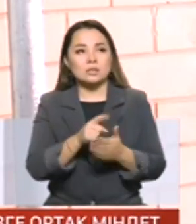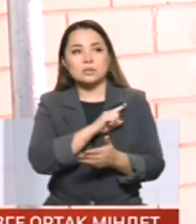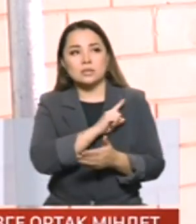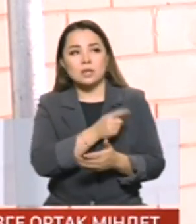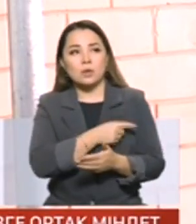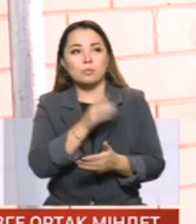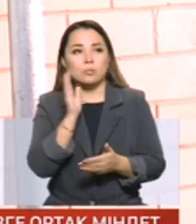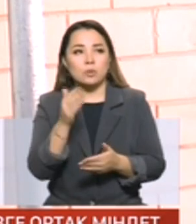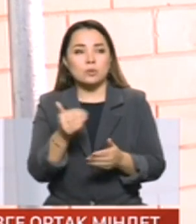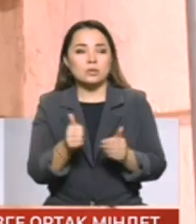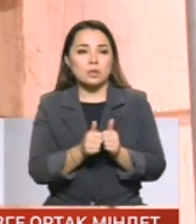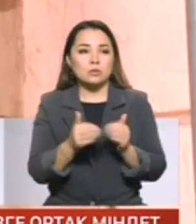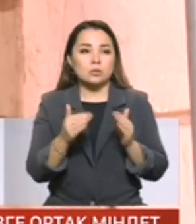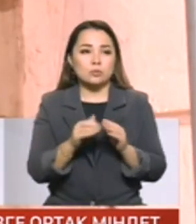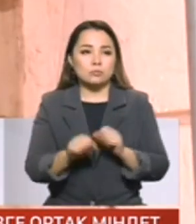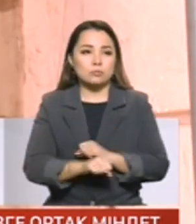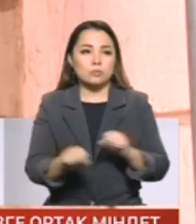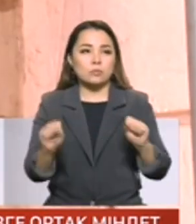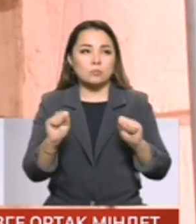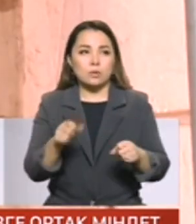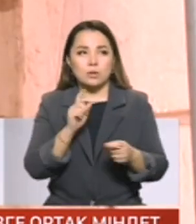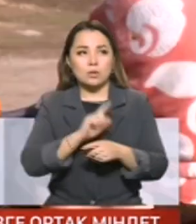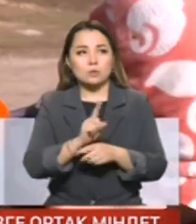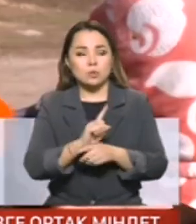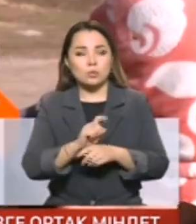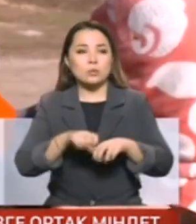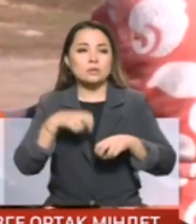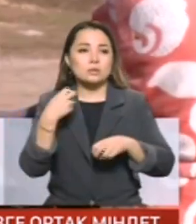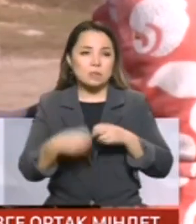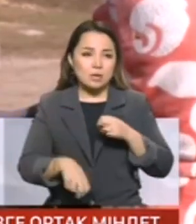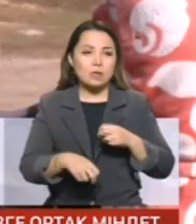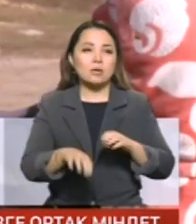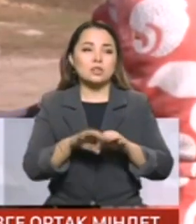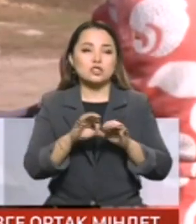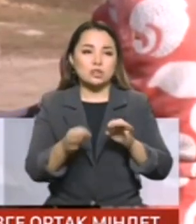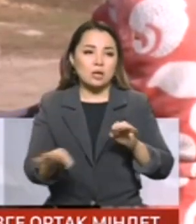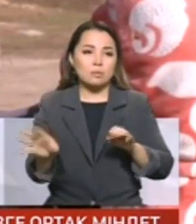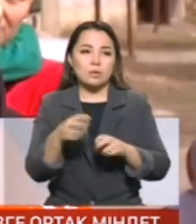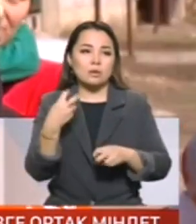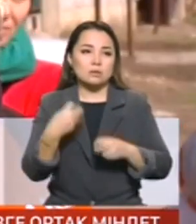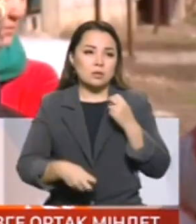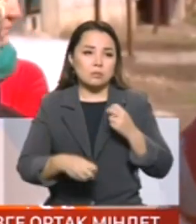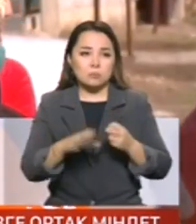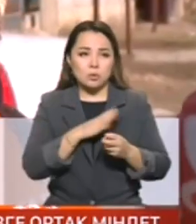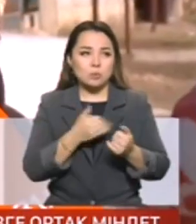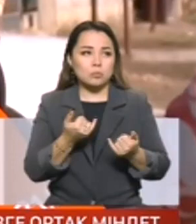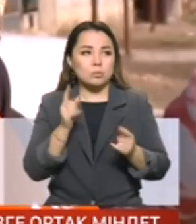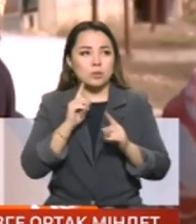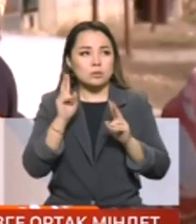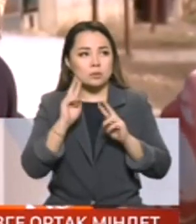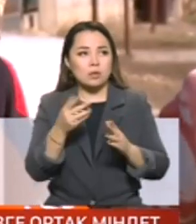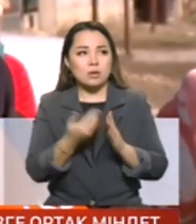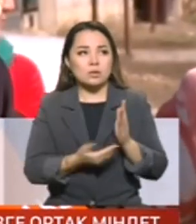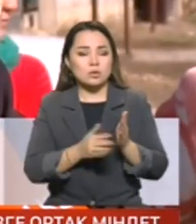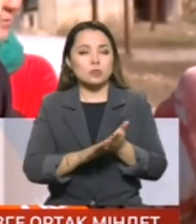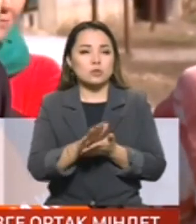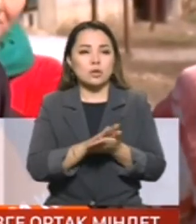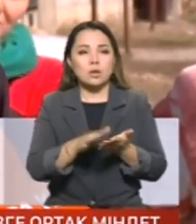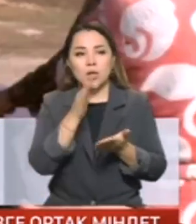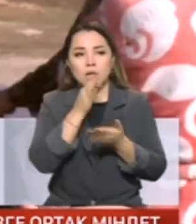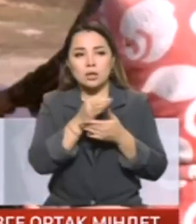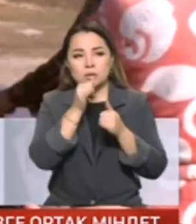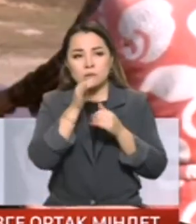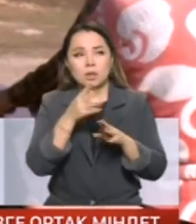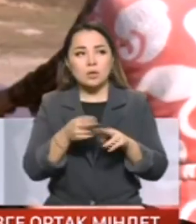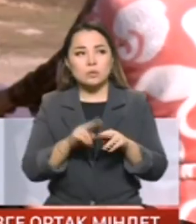bolsa qasında turgan üylər jarılıp ketetin edi. Şötçiktar isip bana şlangların bärin üzüp jiberetin edi. Bilmeyimiz onu. Pakak saraptama jasalmay, biz de eştenke